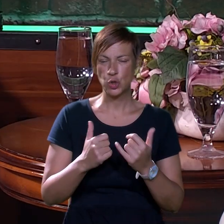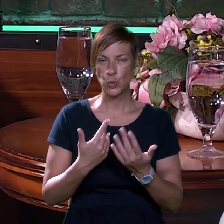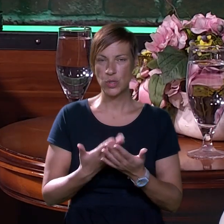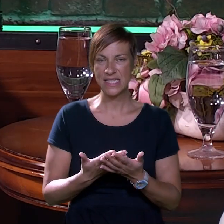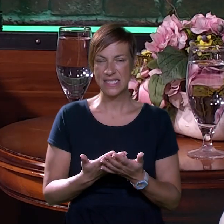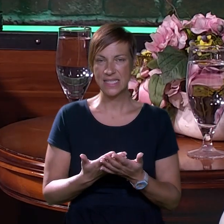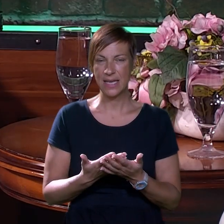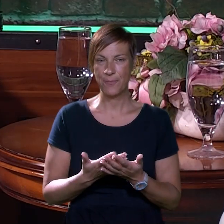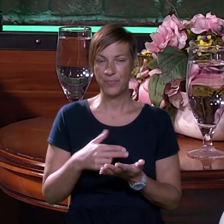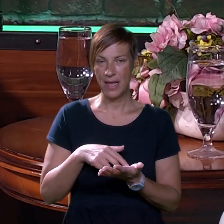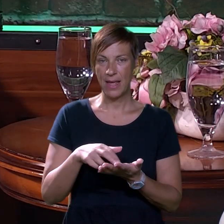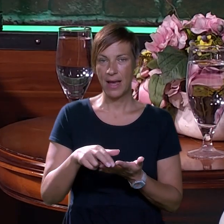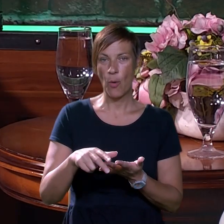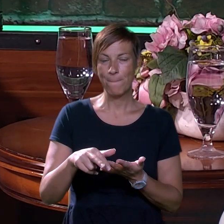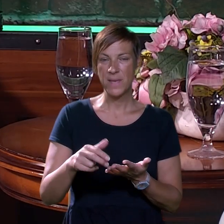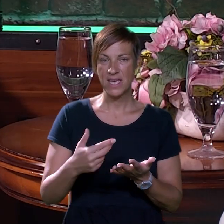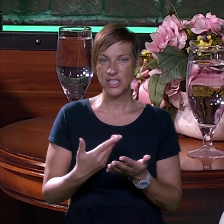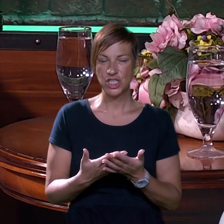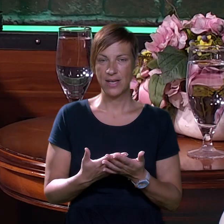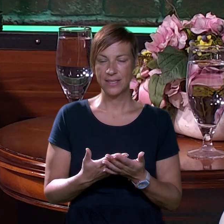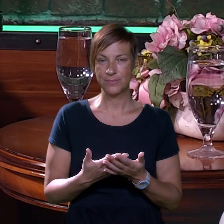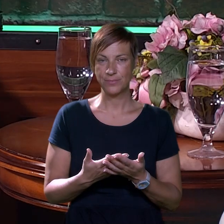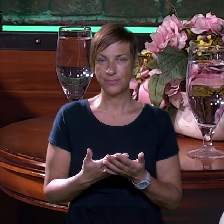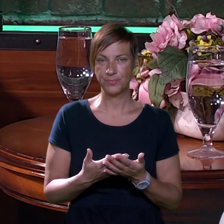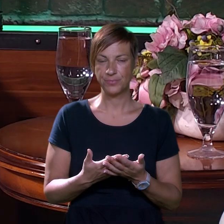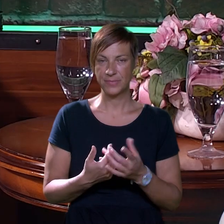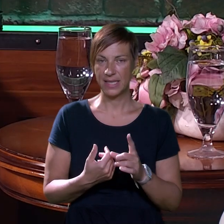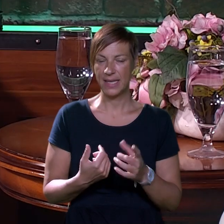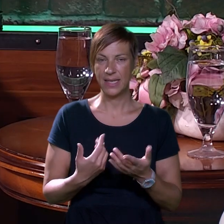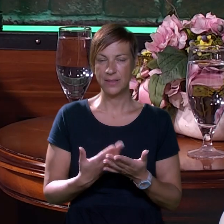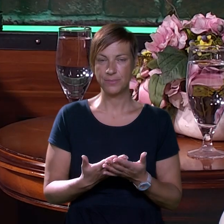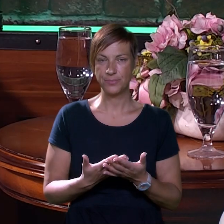ekskurzije kao pješak. I